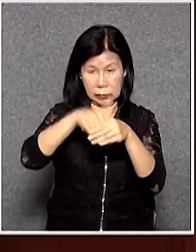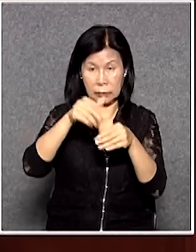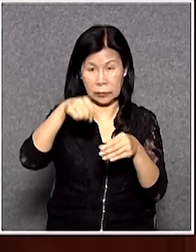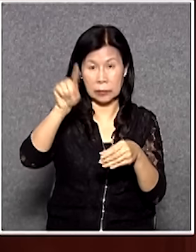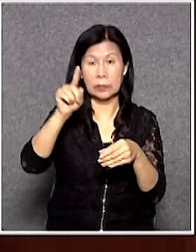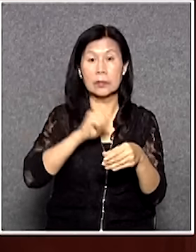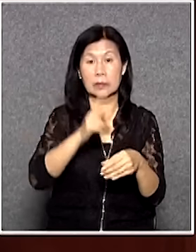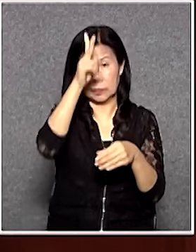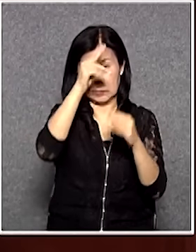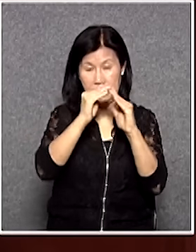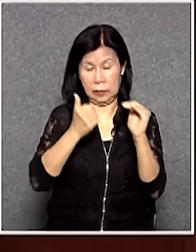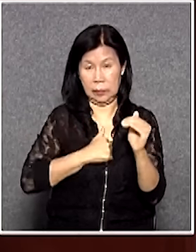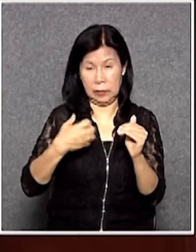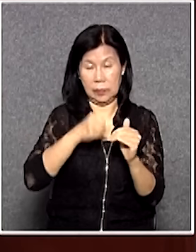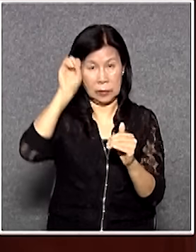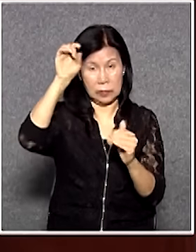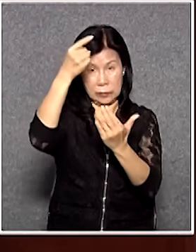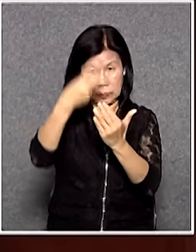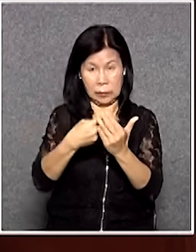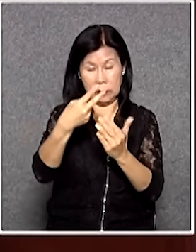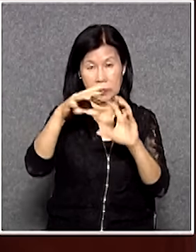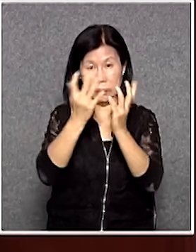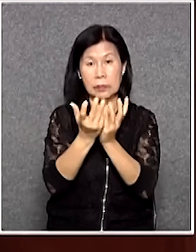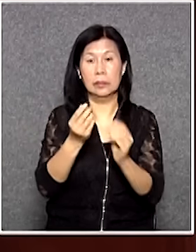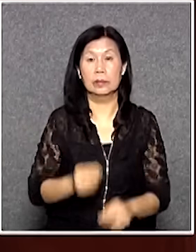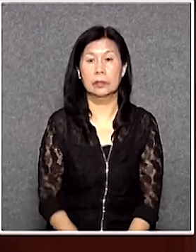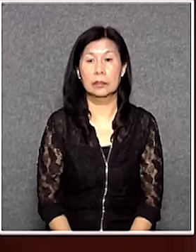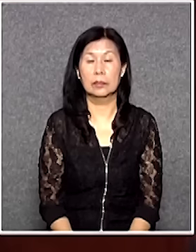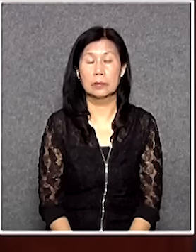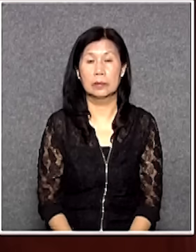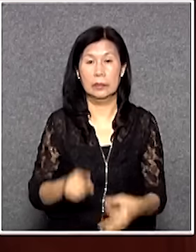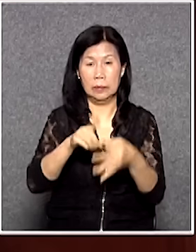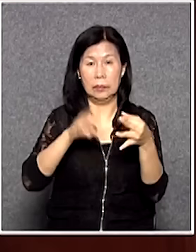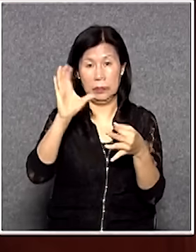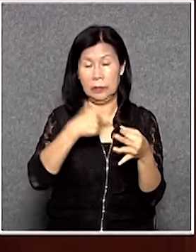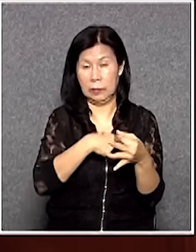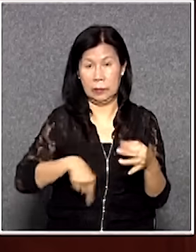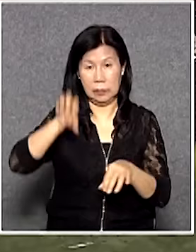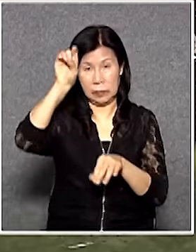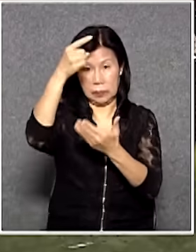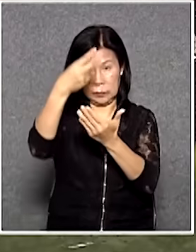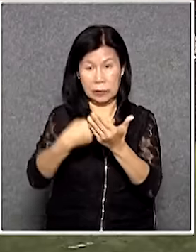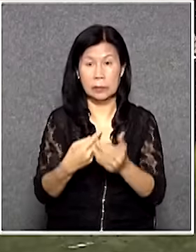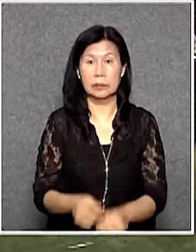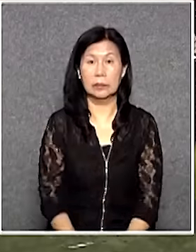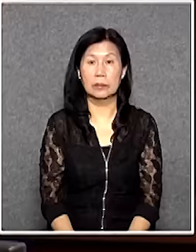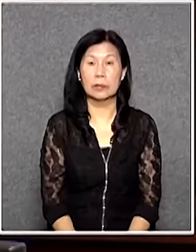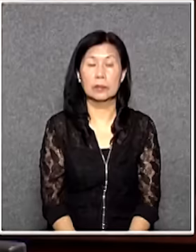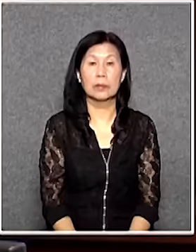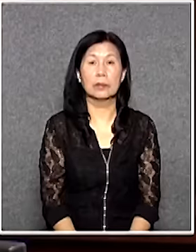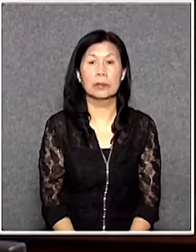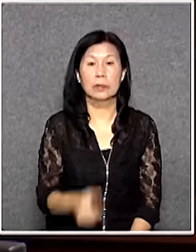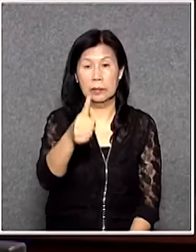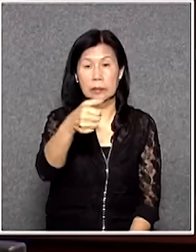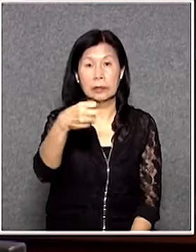长就不可以动议他的第二组修正案的。黄毓民议员，你现在可以动议你的第二组修正案。 多谢